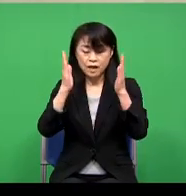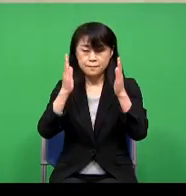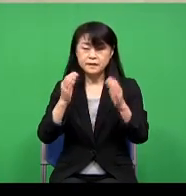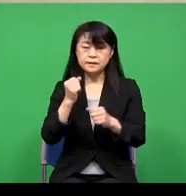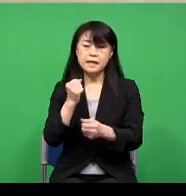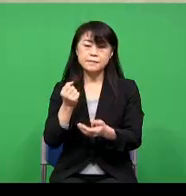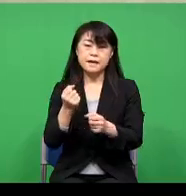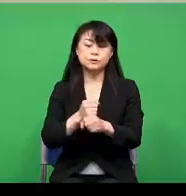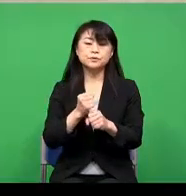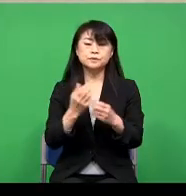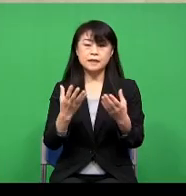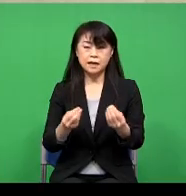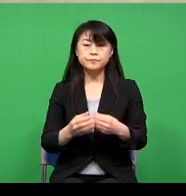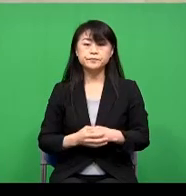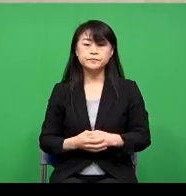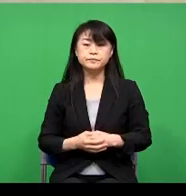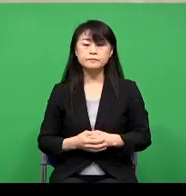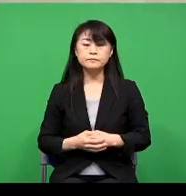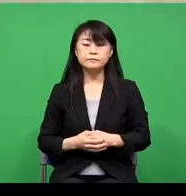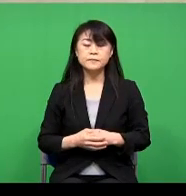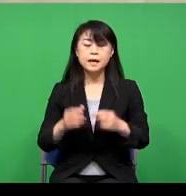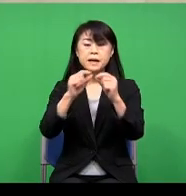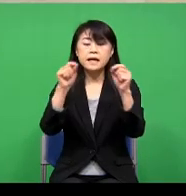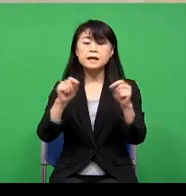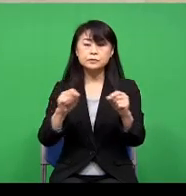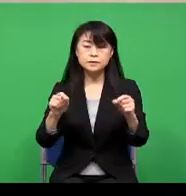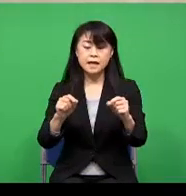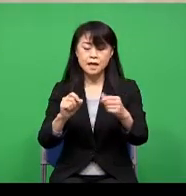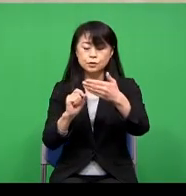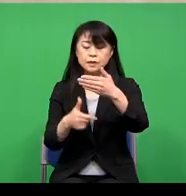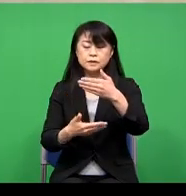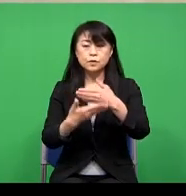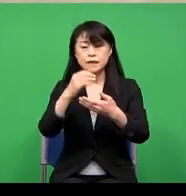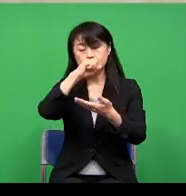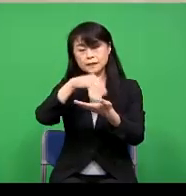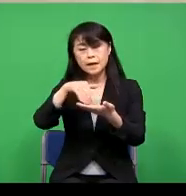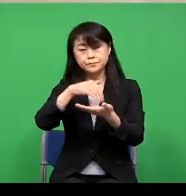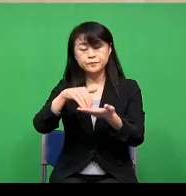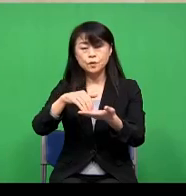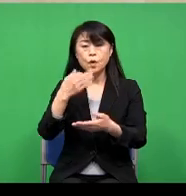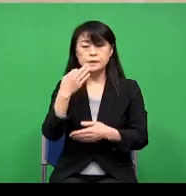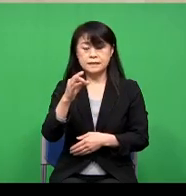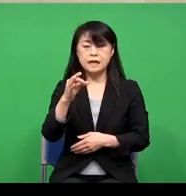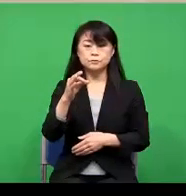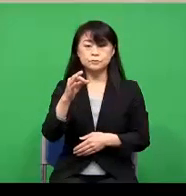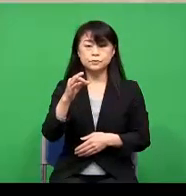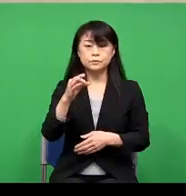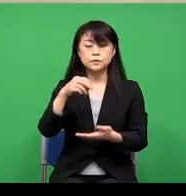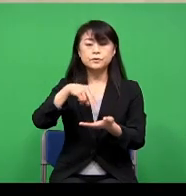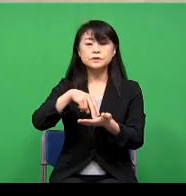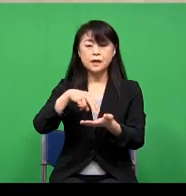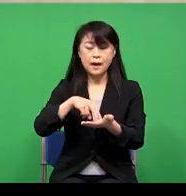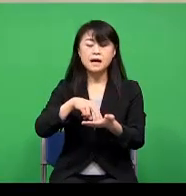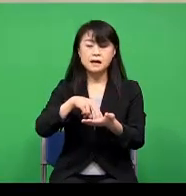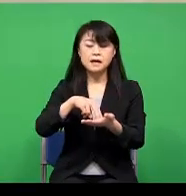ない大規模なものになりましたが、まあ、おかげで国からも交付金もいただきましたし、まあ、もうちょっともらわなくちゃいけ